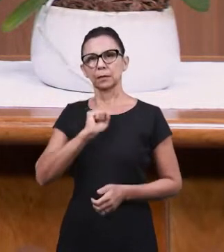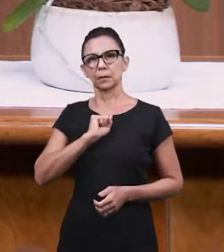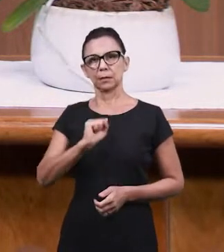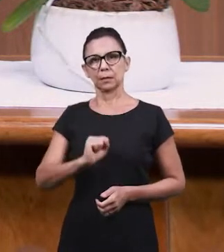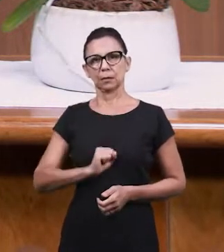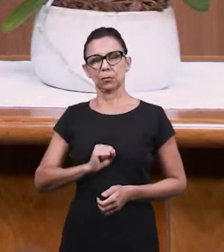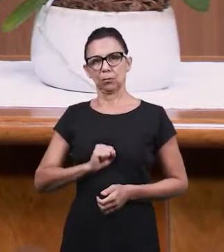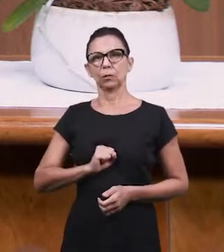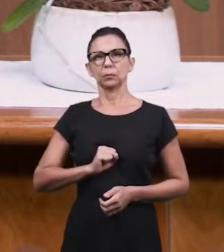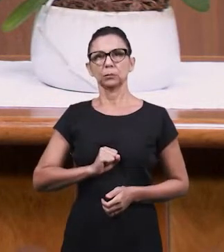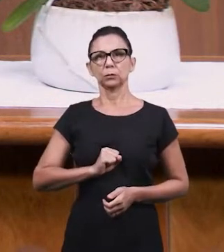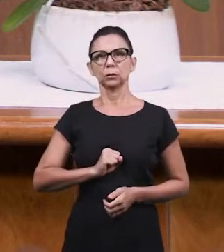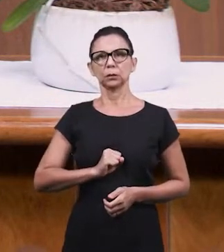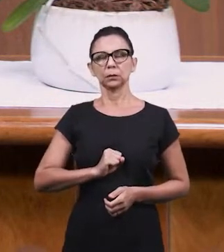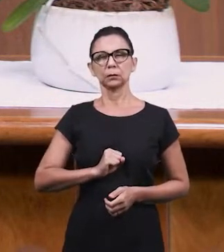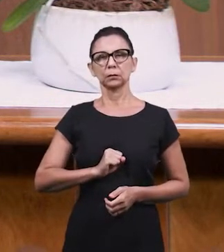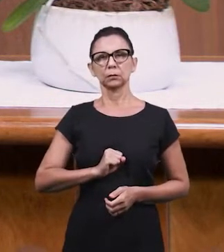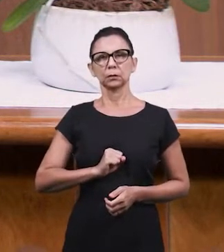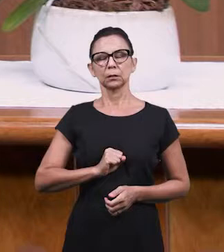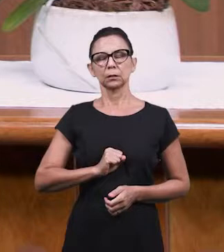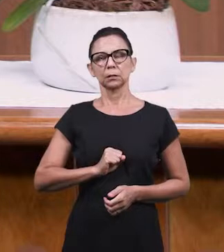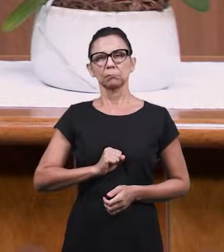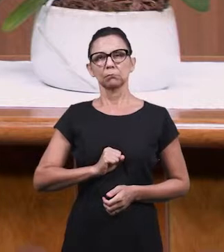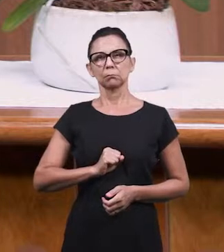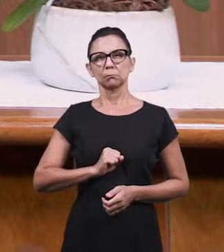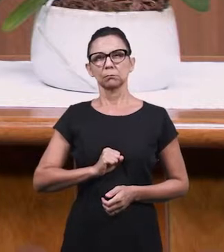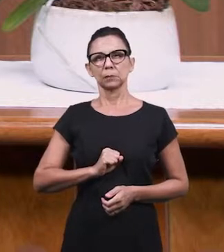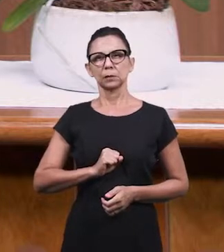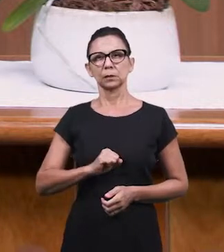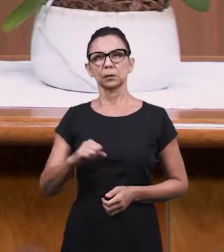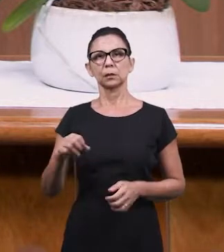C'est l'ordination du sacrificateur.